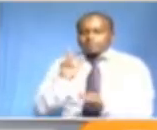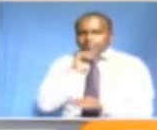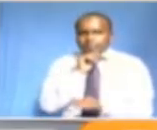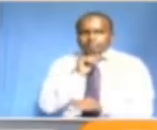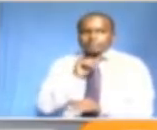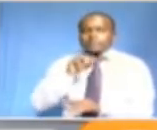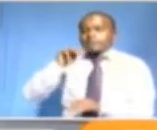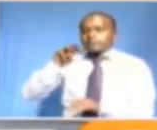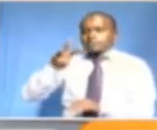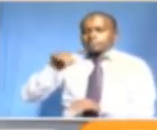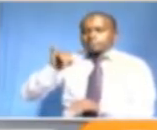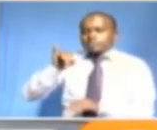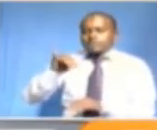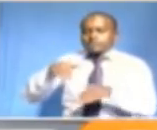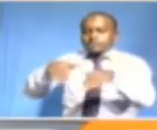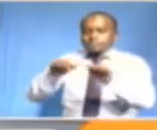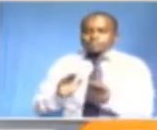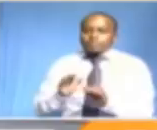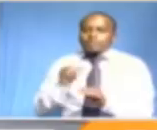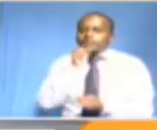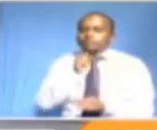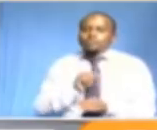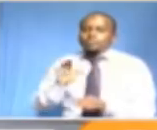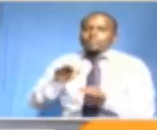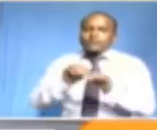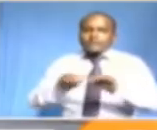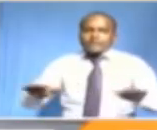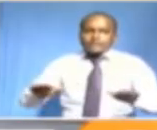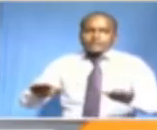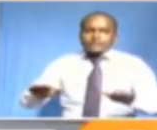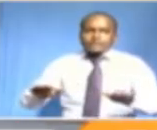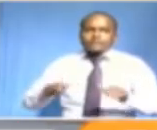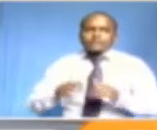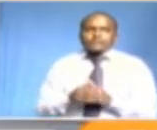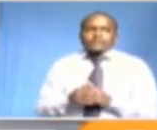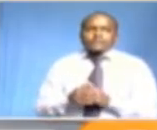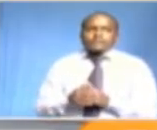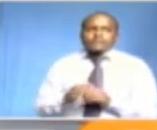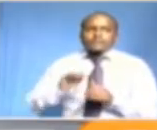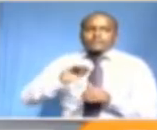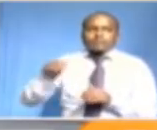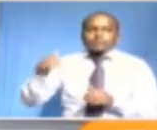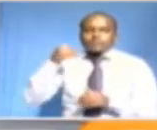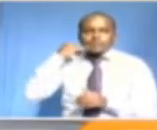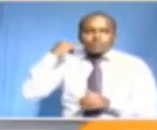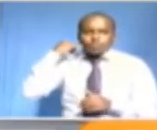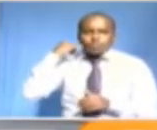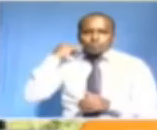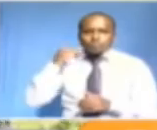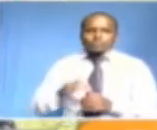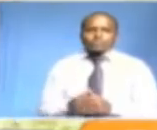amezikwa katika boma la Nyanyaki huko Ngamini katika eneo bunge la Subukia katika kaunti ya Nakuru.